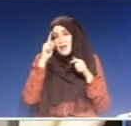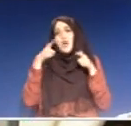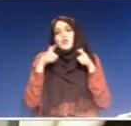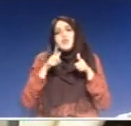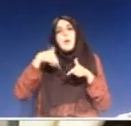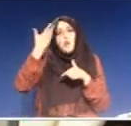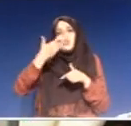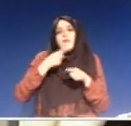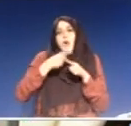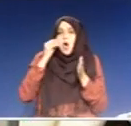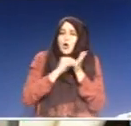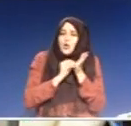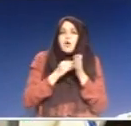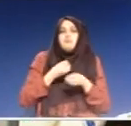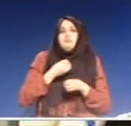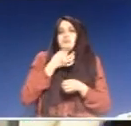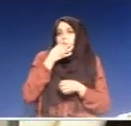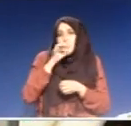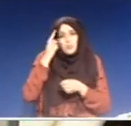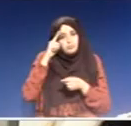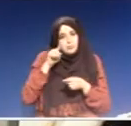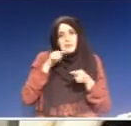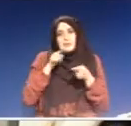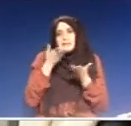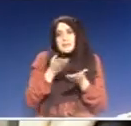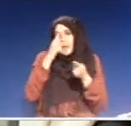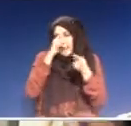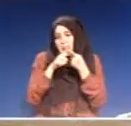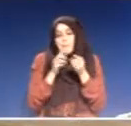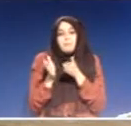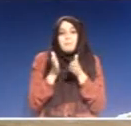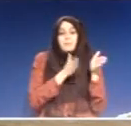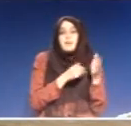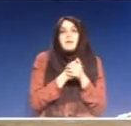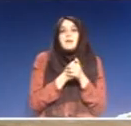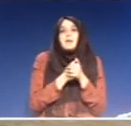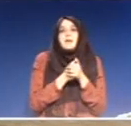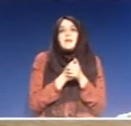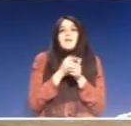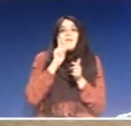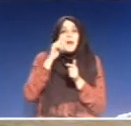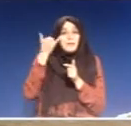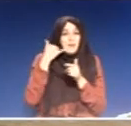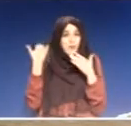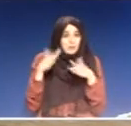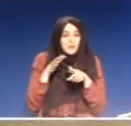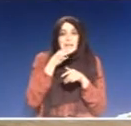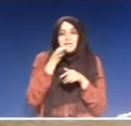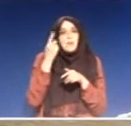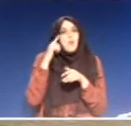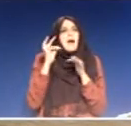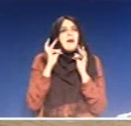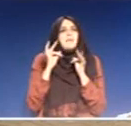الله. دكتور، بالنسبة لي سعيدة من بجاية اللي قالت ما الجديد بالنسبة للقضية، وتحدثت